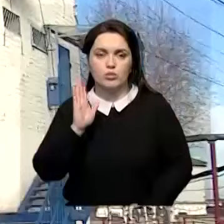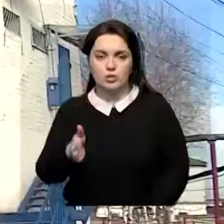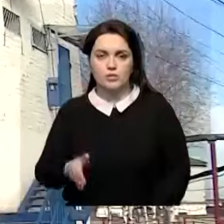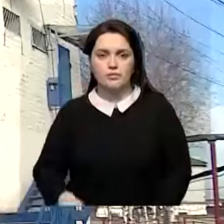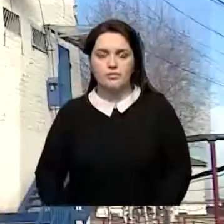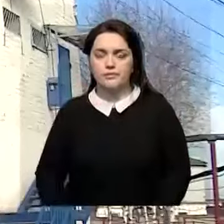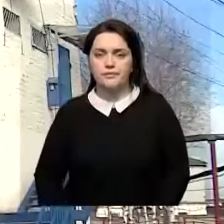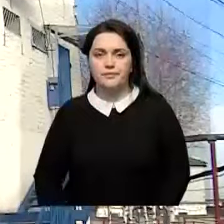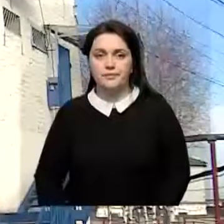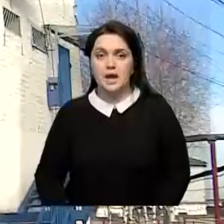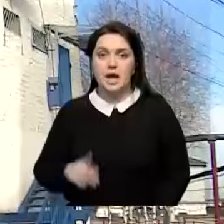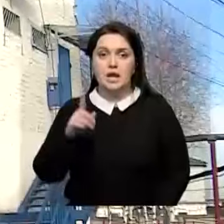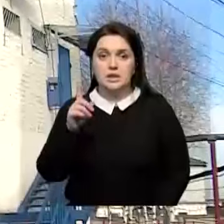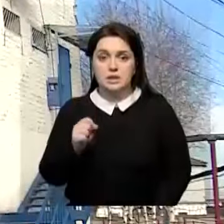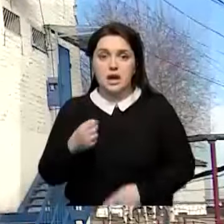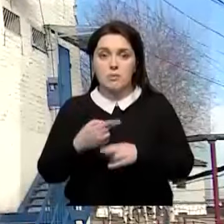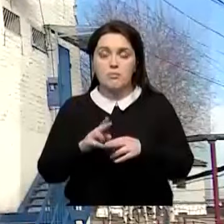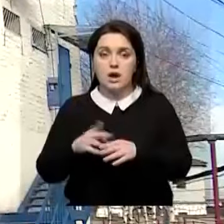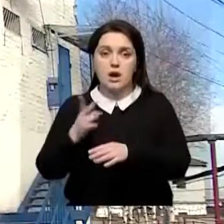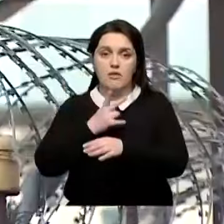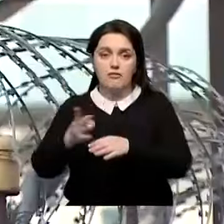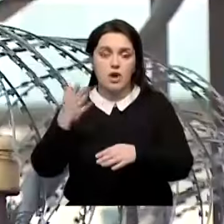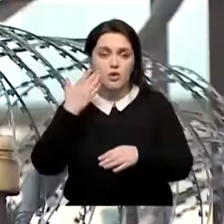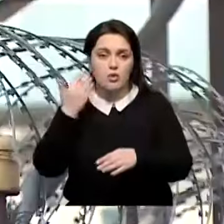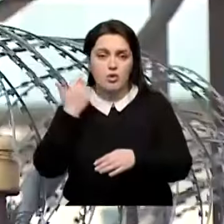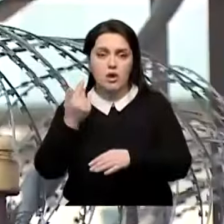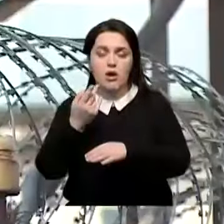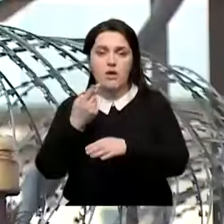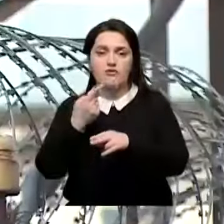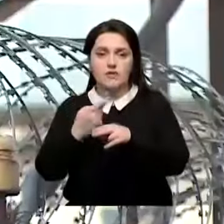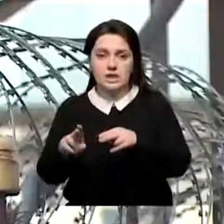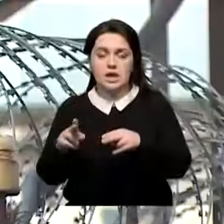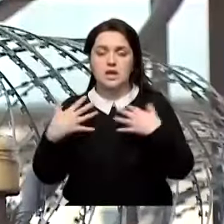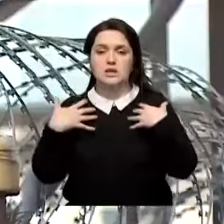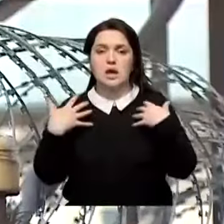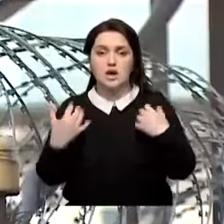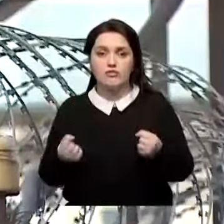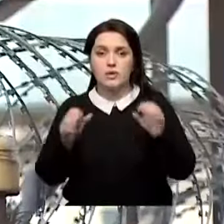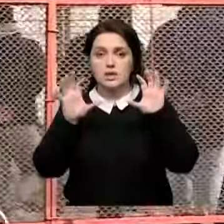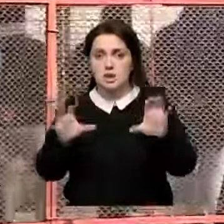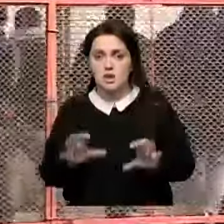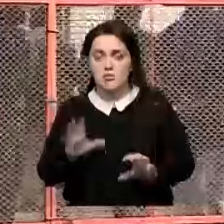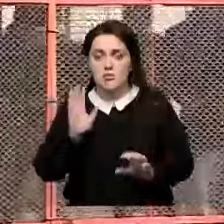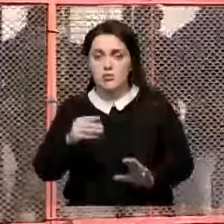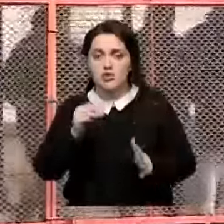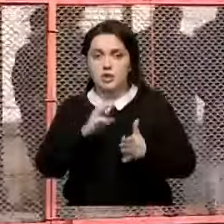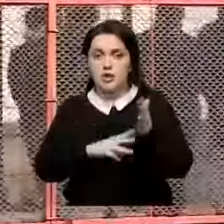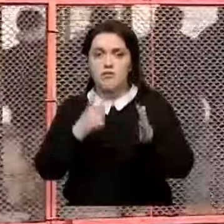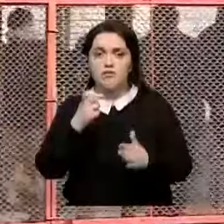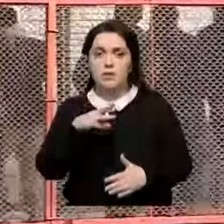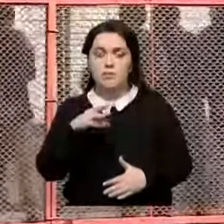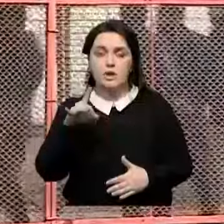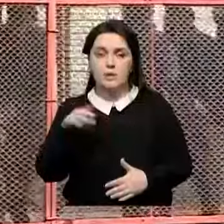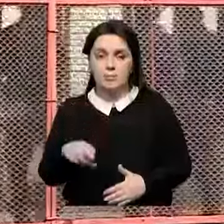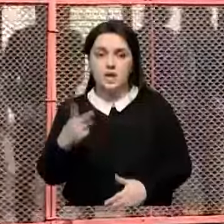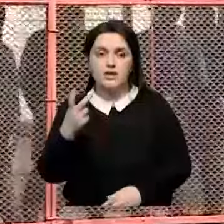свободы. Так, за умышленное причинение легкого вреда здоровью в рамках закона предусматривается штраф в размере 200 МРП или